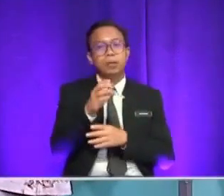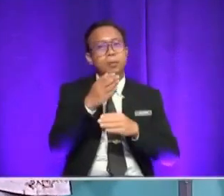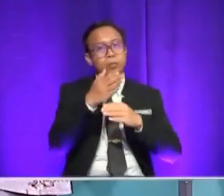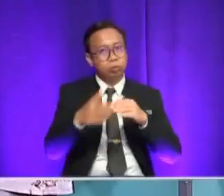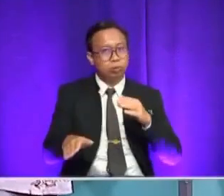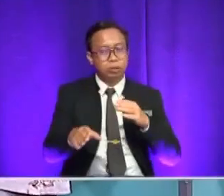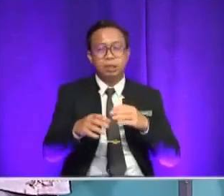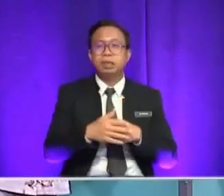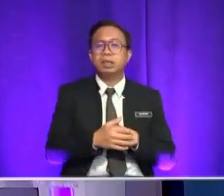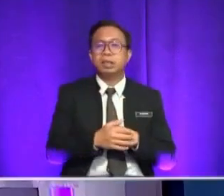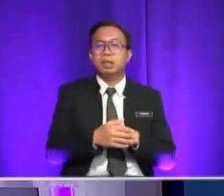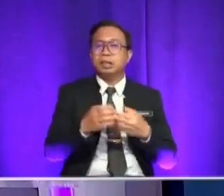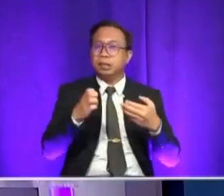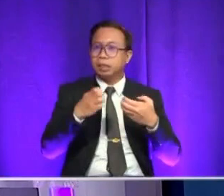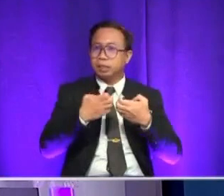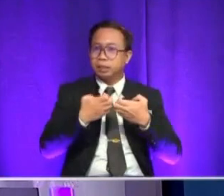bekalan elektrik.